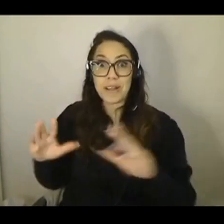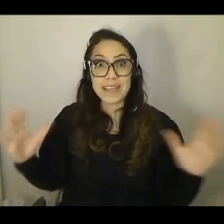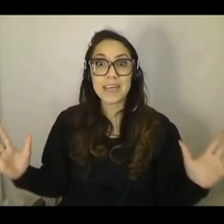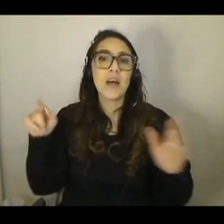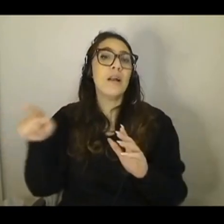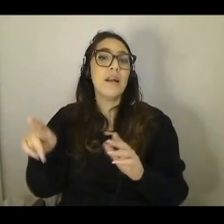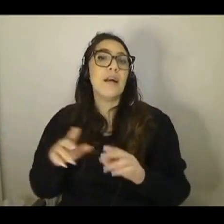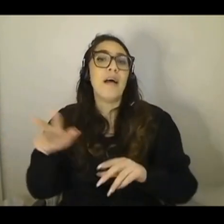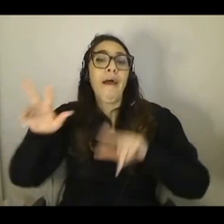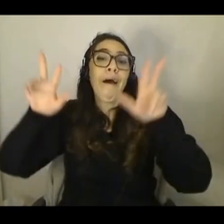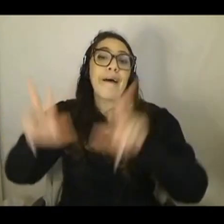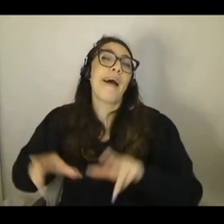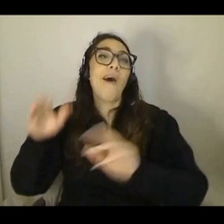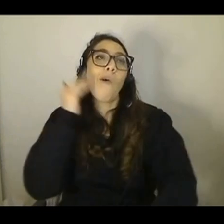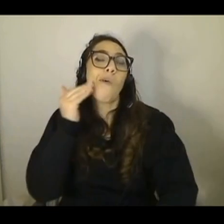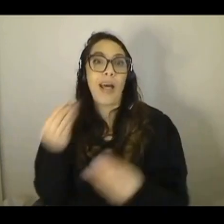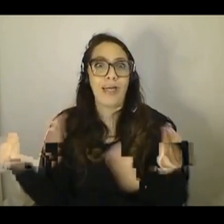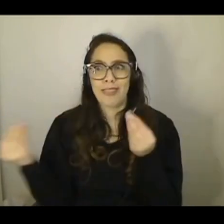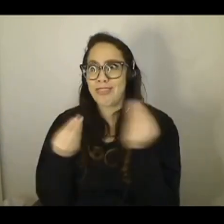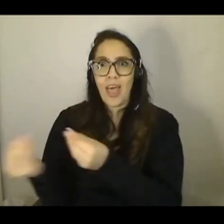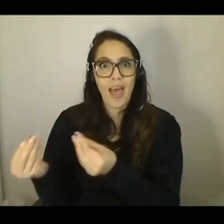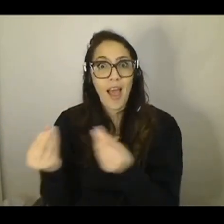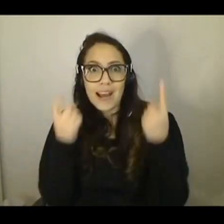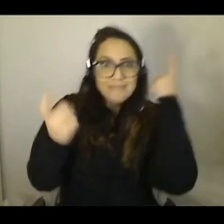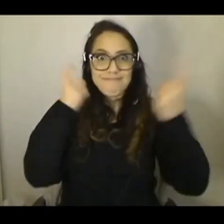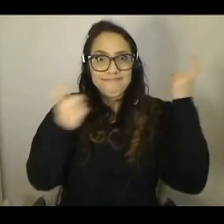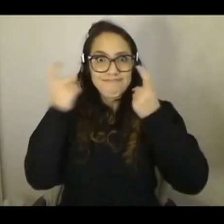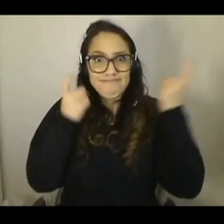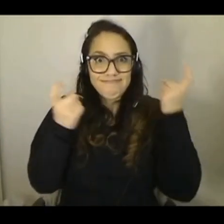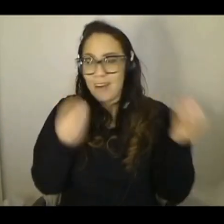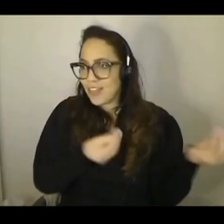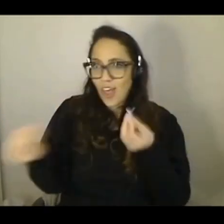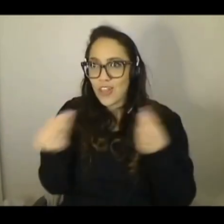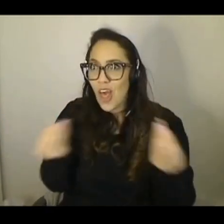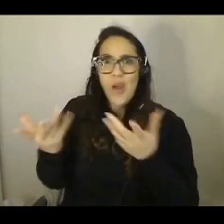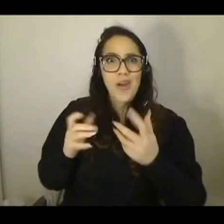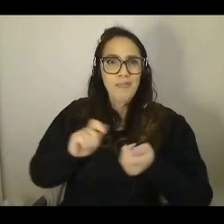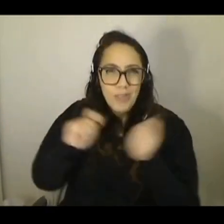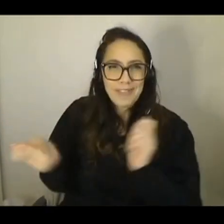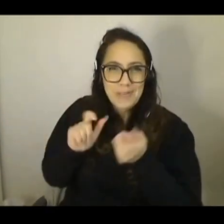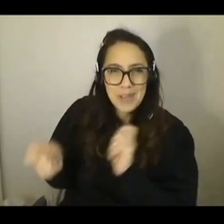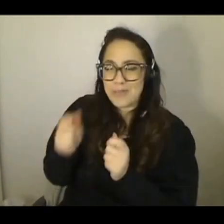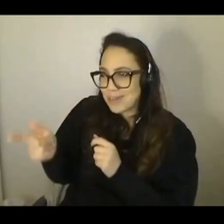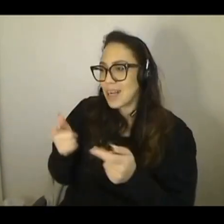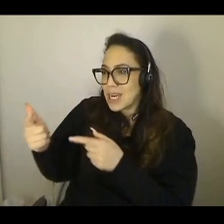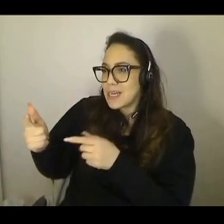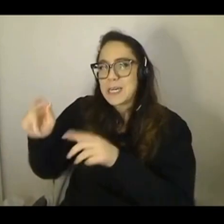seuls, ils s'ennuient. Et là, ça crée une émulsion. Ils ont reçu plus de 4000 messages de modifications et ainsi de suite. Et ce qui fait qu'aujourd'hui, voilà, vous pouvez la télécharger. Hein, vous